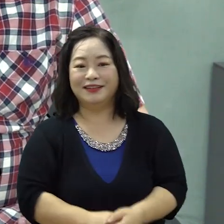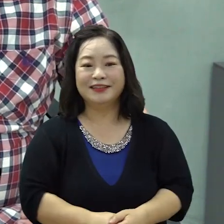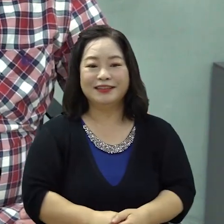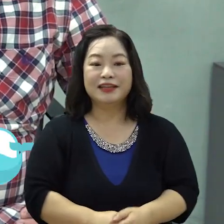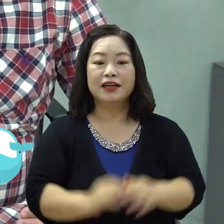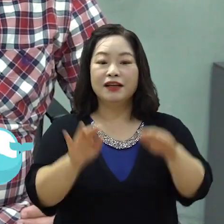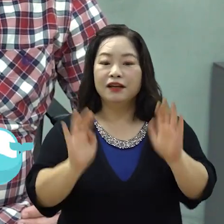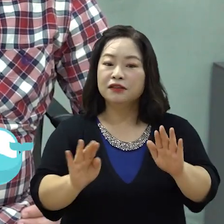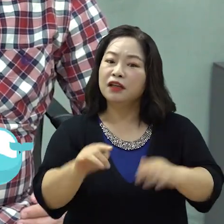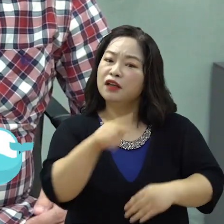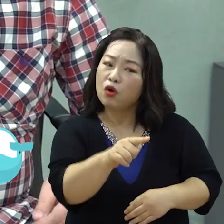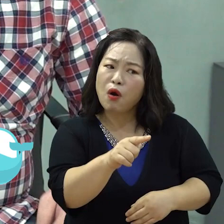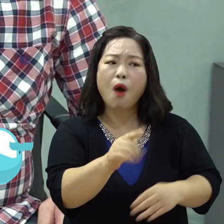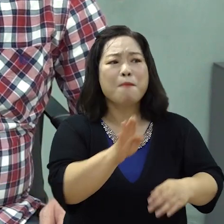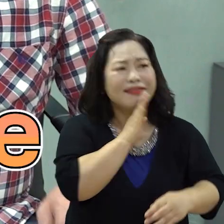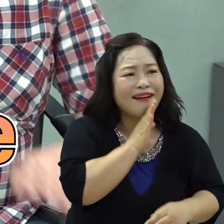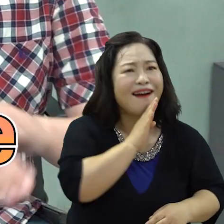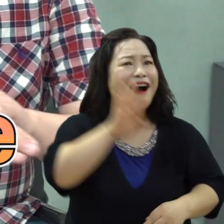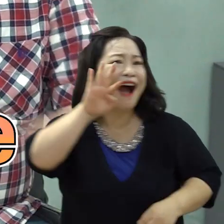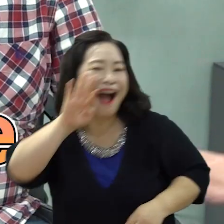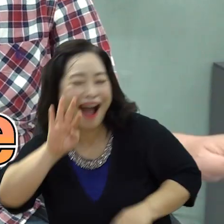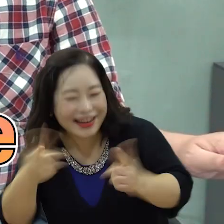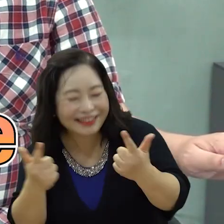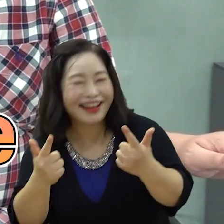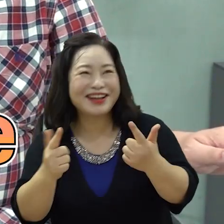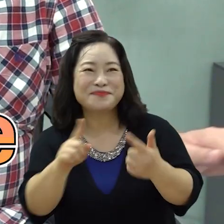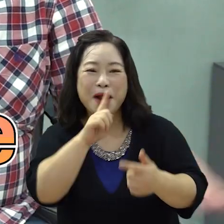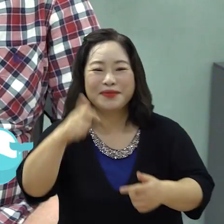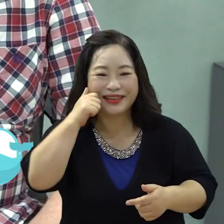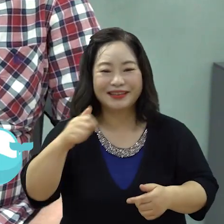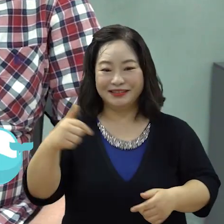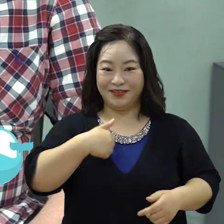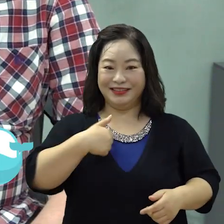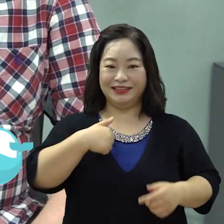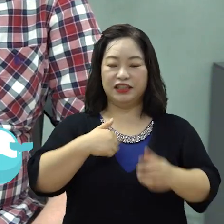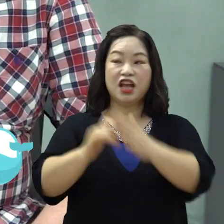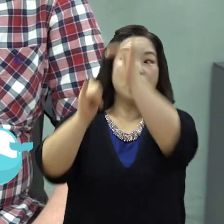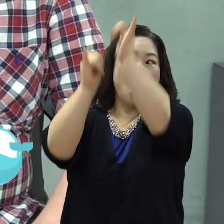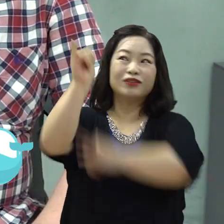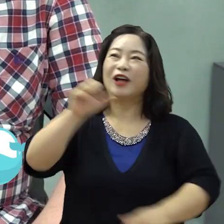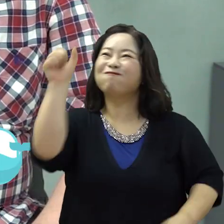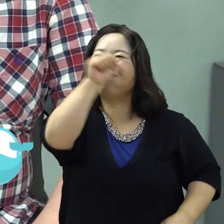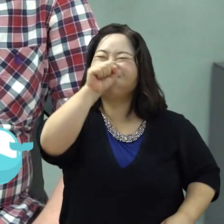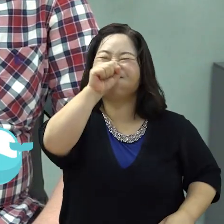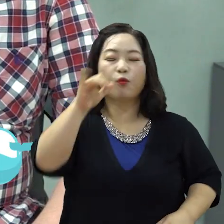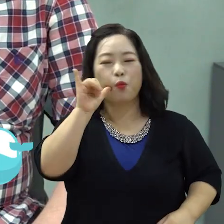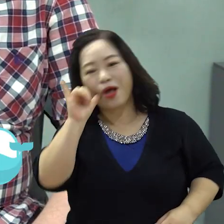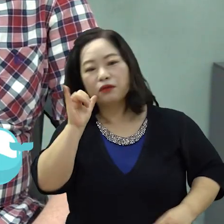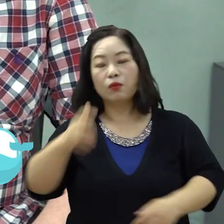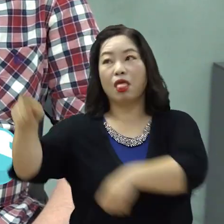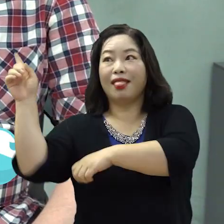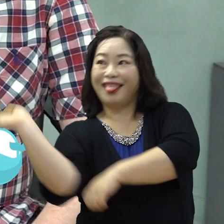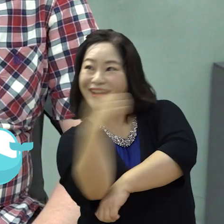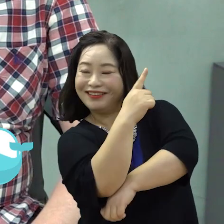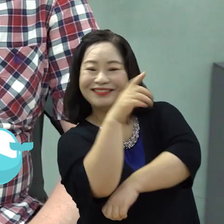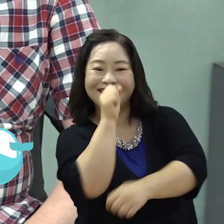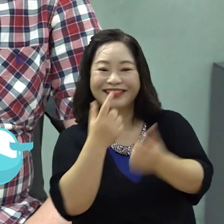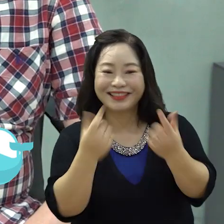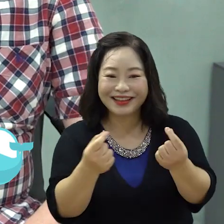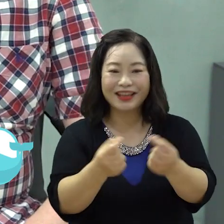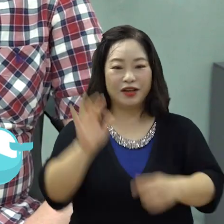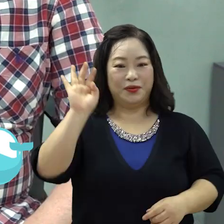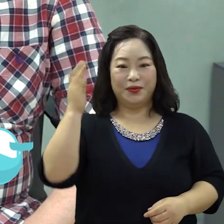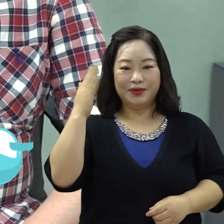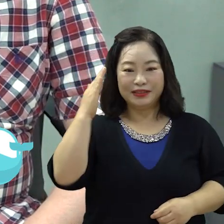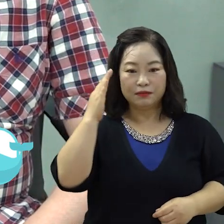수도 있어요. 그러니까 이거는 한마디로 케이스 바이 케이스입니다. 오케이. 저는 역사도 좋아하고 그런 야구도 좋아하긴 하지만 야구는 그